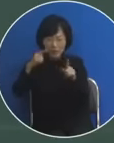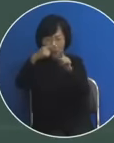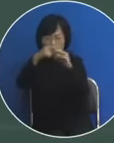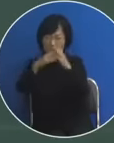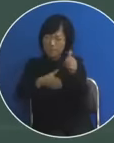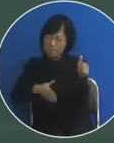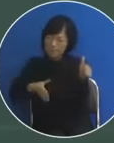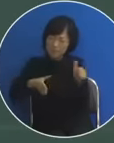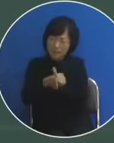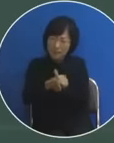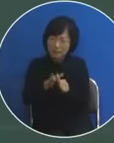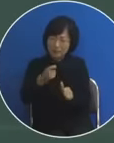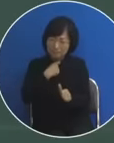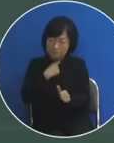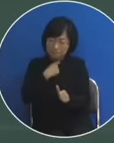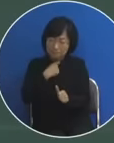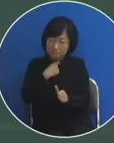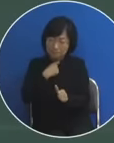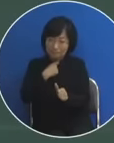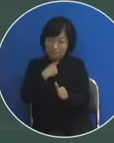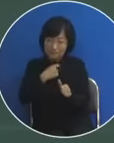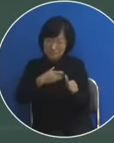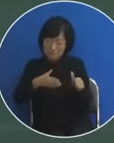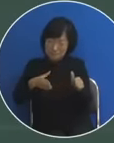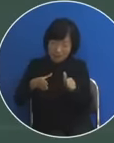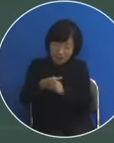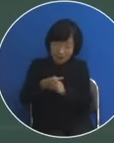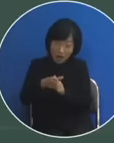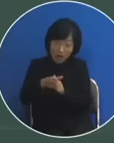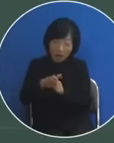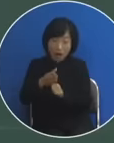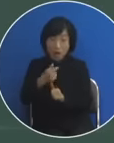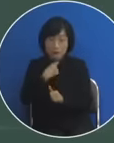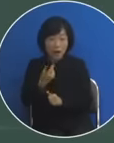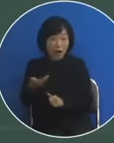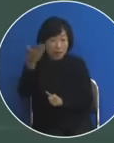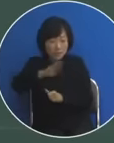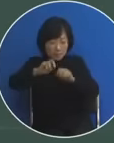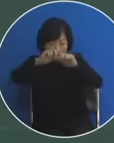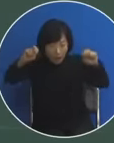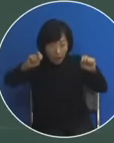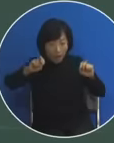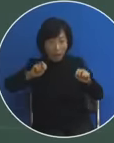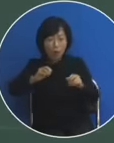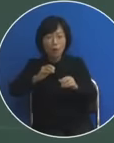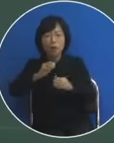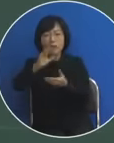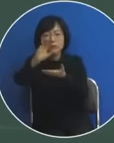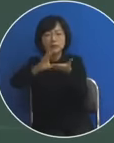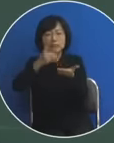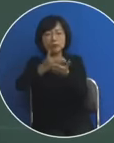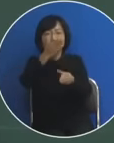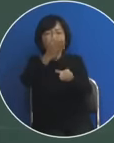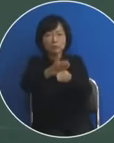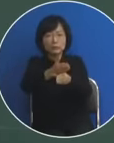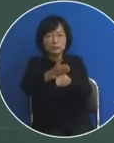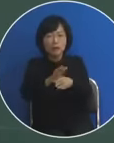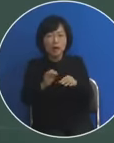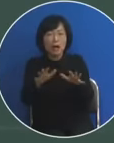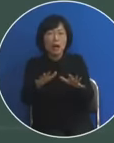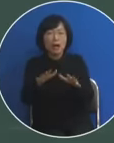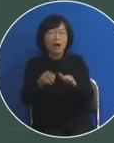무너뜨려 왜냐 그리스도가 중심이라. And Satan is breaking down all the church, and he comes to break down your church, but he cannot because Christ is the center of your church. 예,